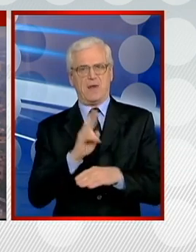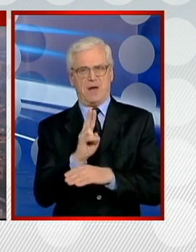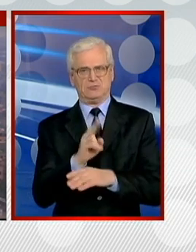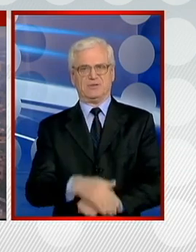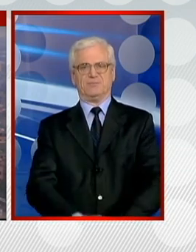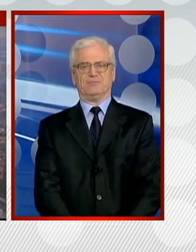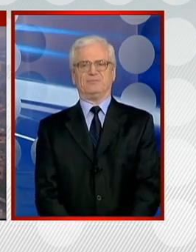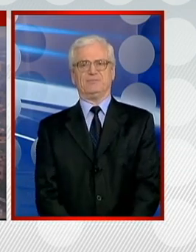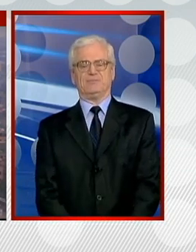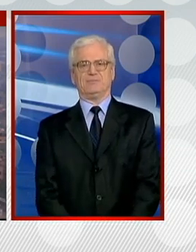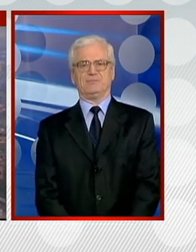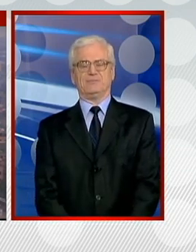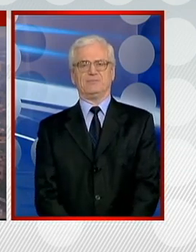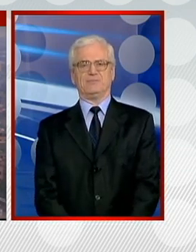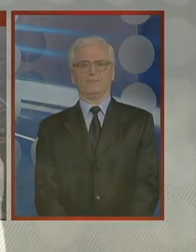stepeni.